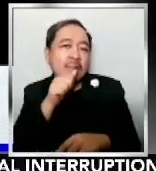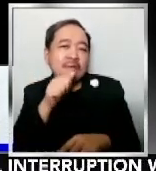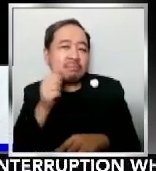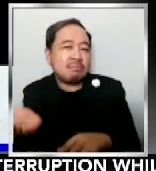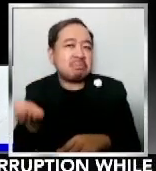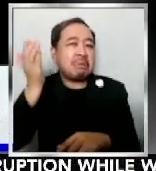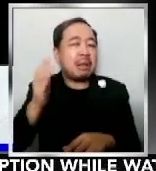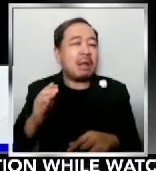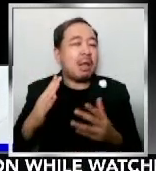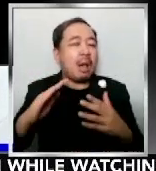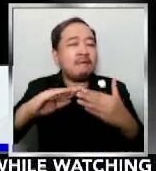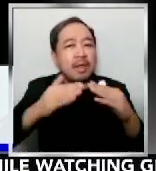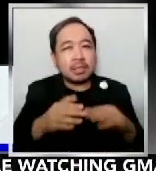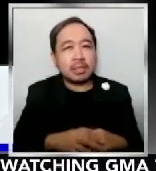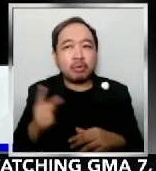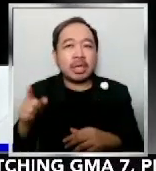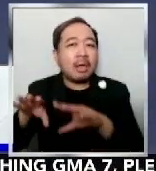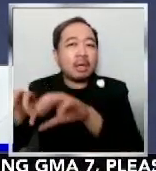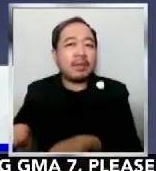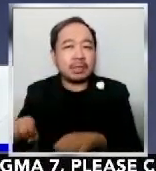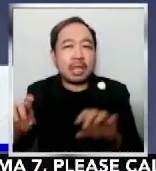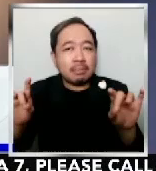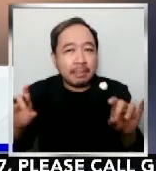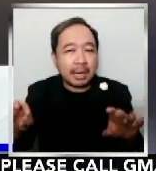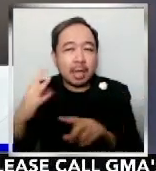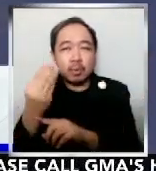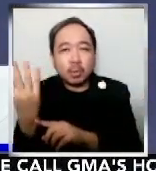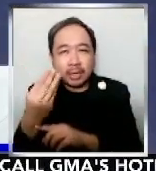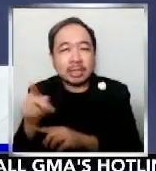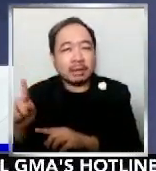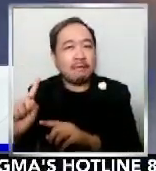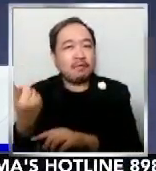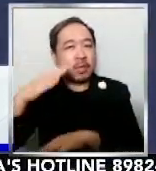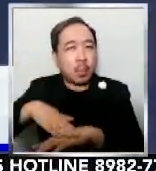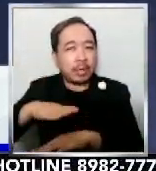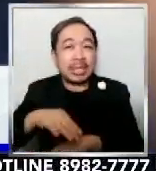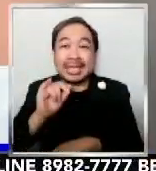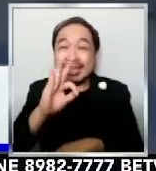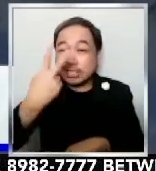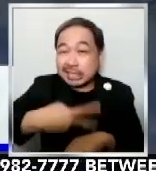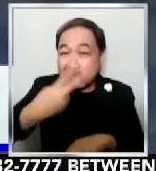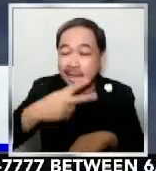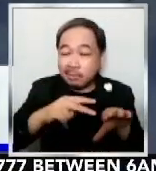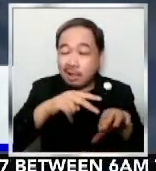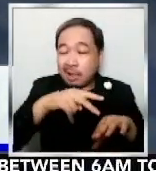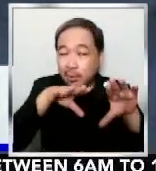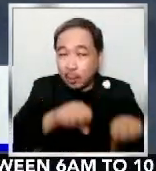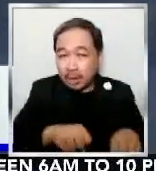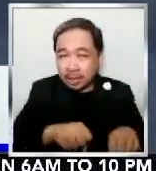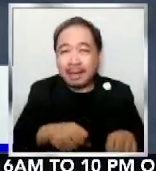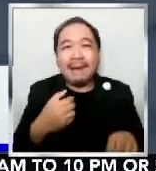Confiscation lang ng blinker, wang-wang at illegal auxiliary lights sa first offense. Kapag nahuli ulit ay may kasama ng multa, kulong na